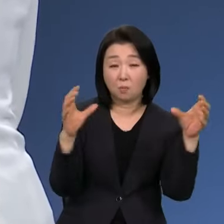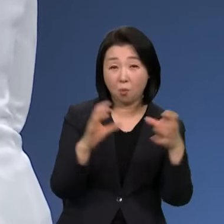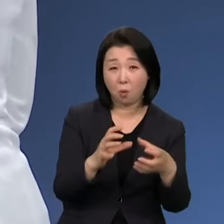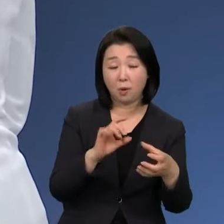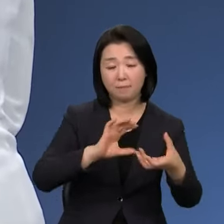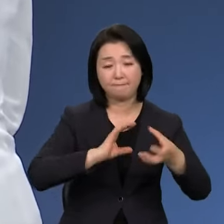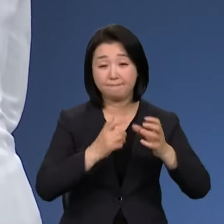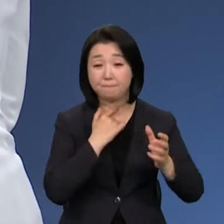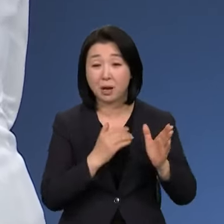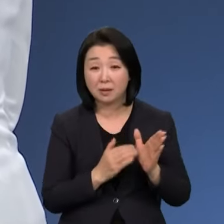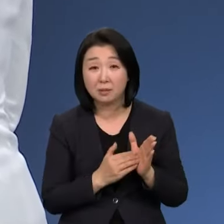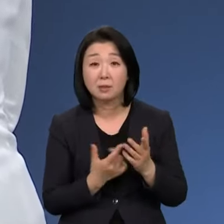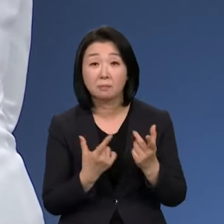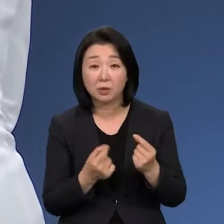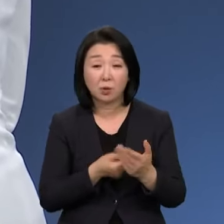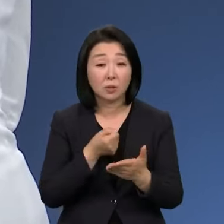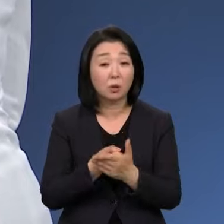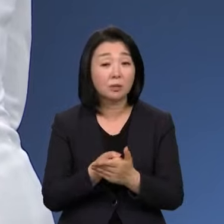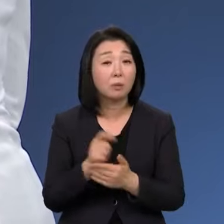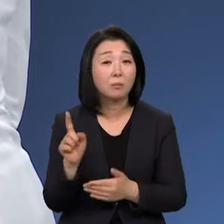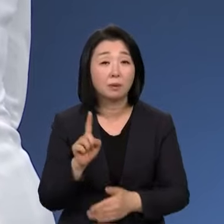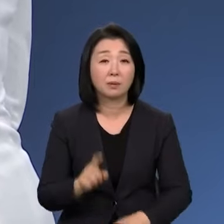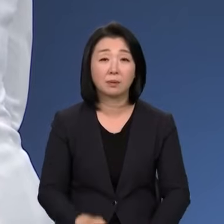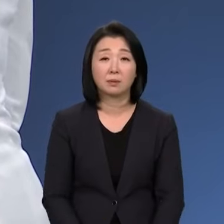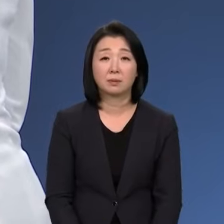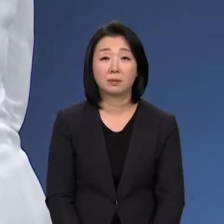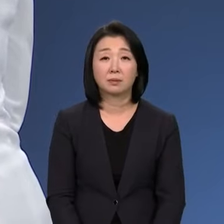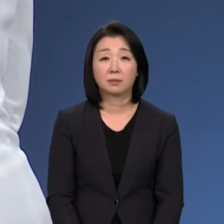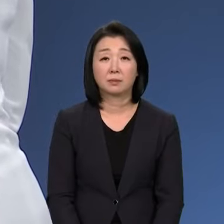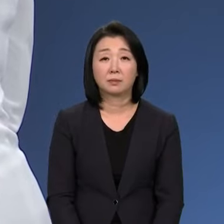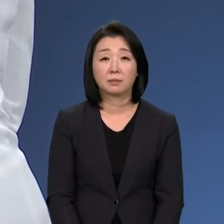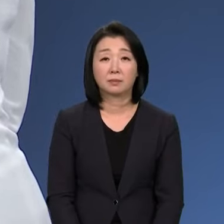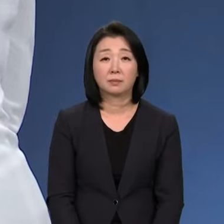이런 논의를 했는데 결정 어떻게 나왔습니까?